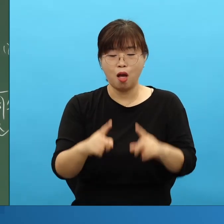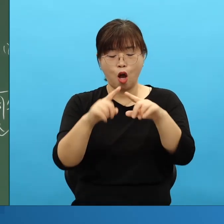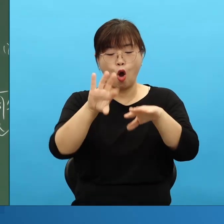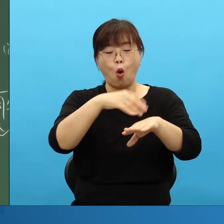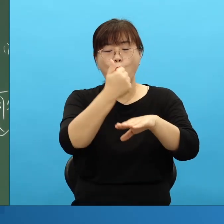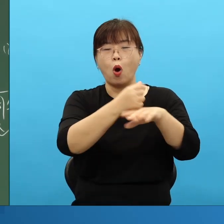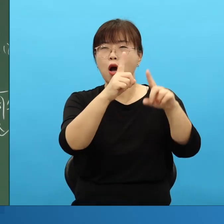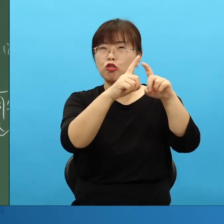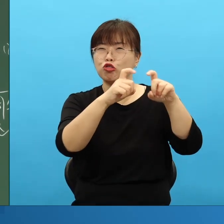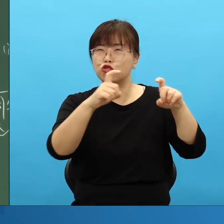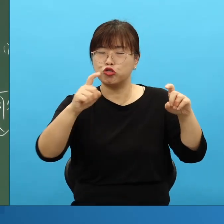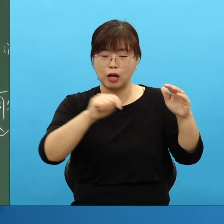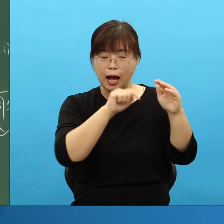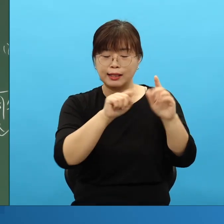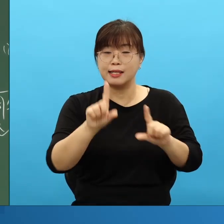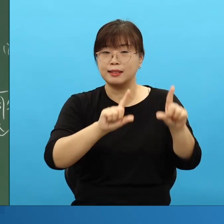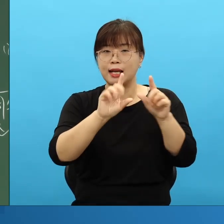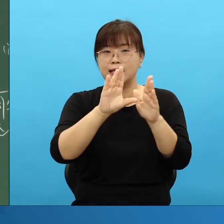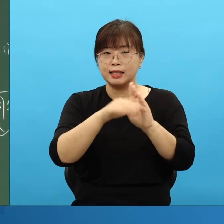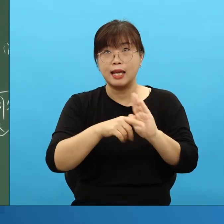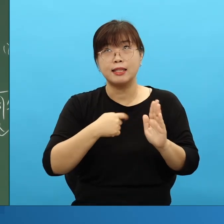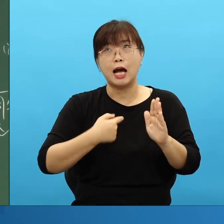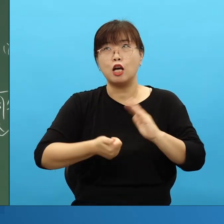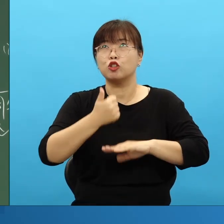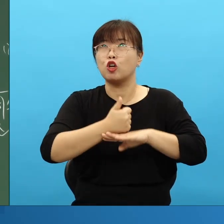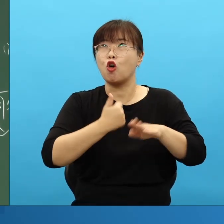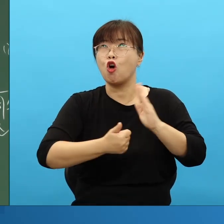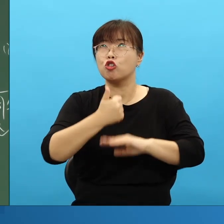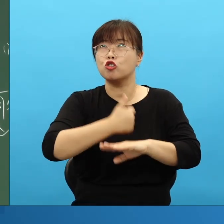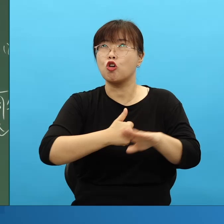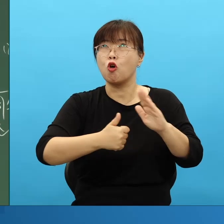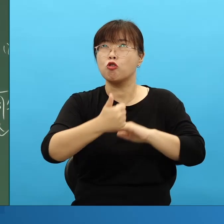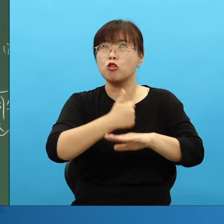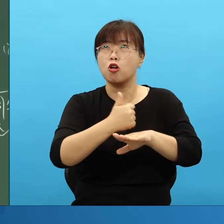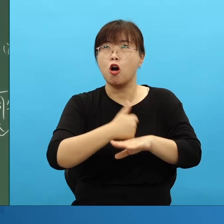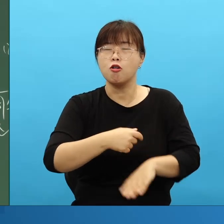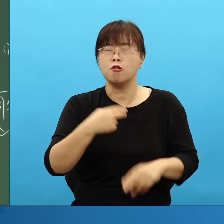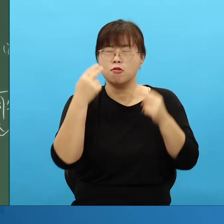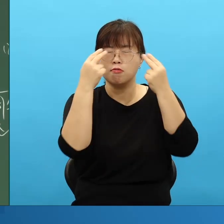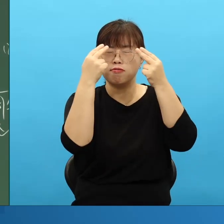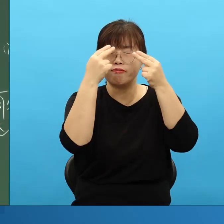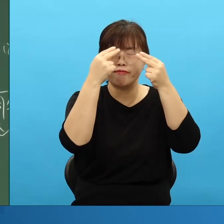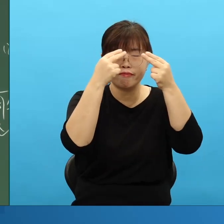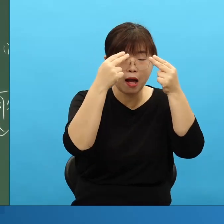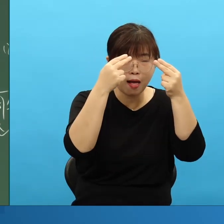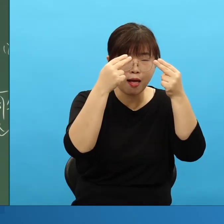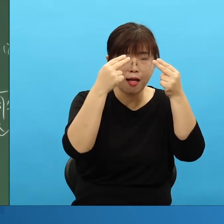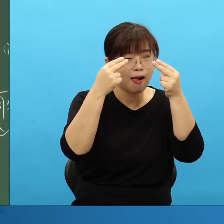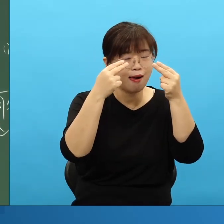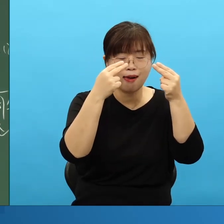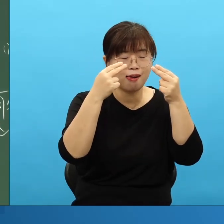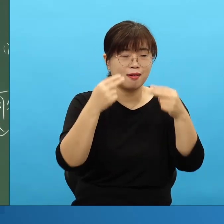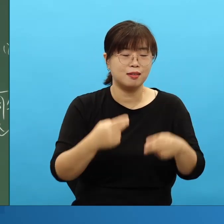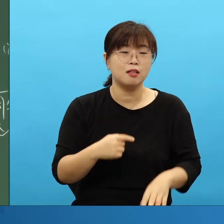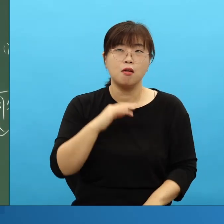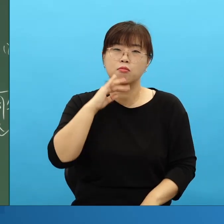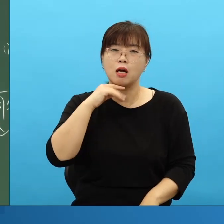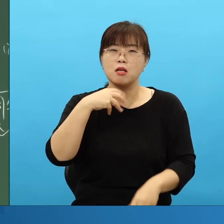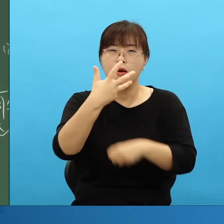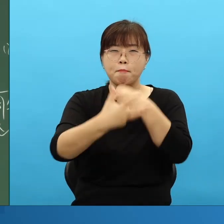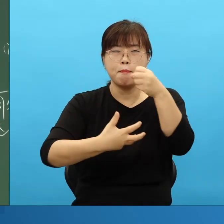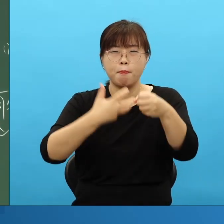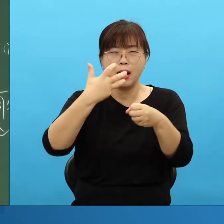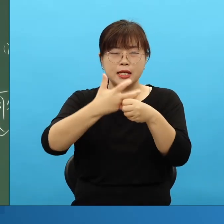아니냐? Shouldn't I succeed in the royal palace, he thought? 맞는 말이죠. He was right. 근데 80 될 때까지 성공이 안 되는 거예요. But